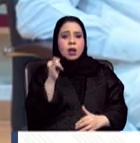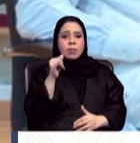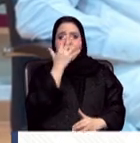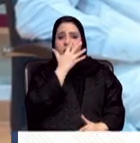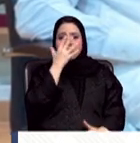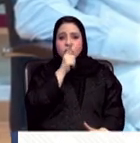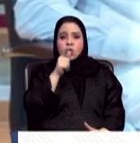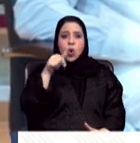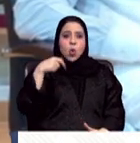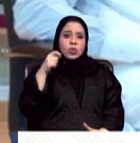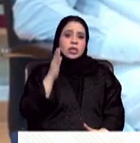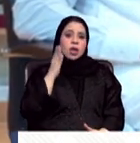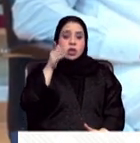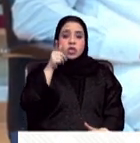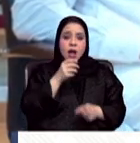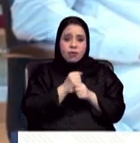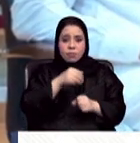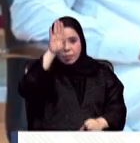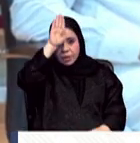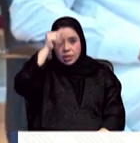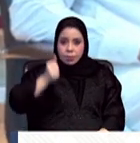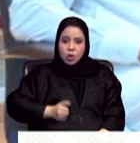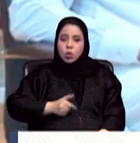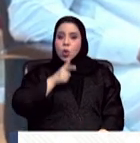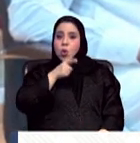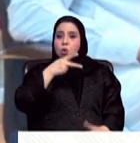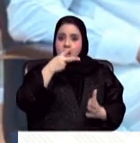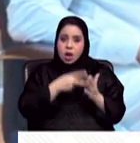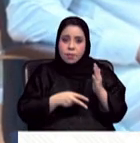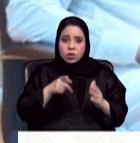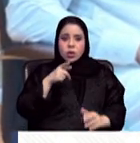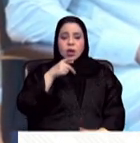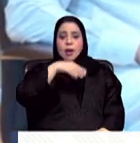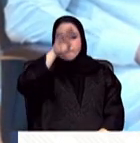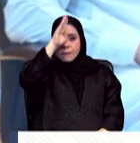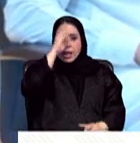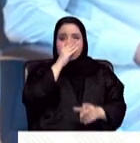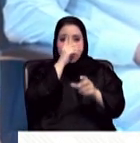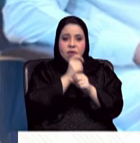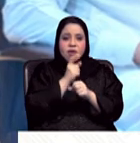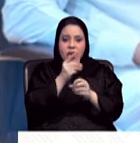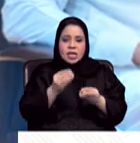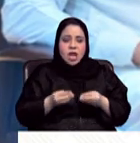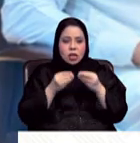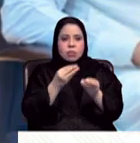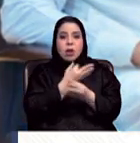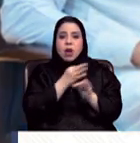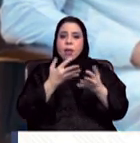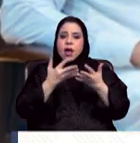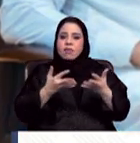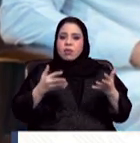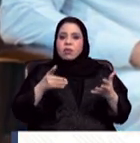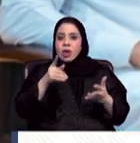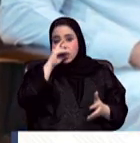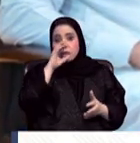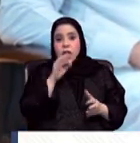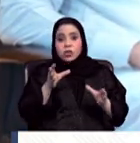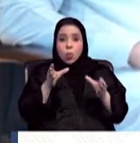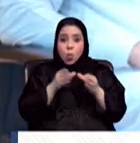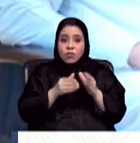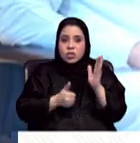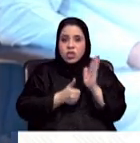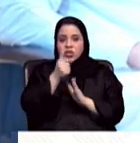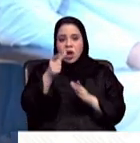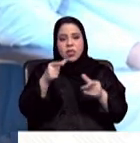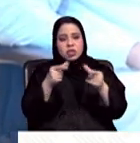والافريقيه بوزاره الخارجيه اكد حرص مملكه البحرين في ضوء توجيهات جلاله الملك المعظم على تقديم كل التسهيلات